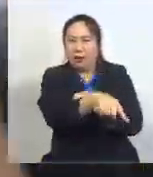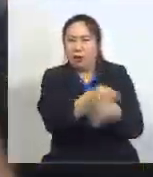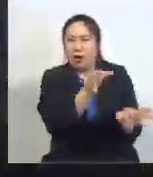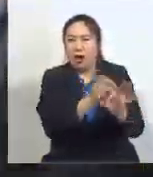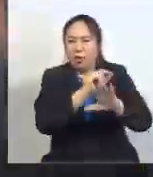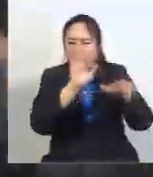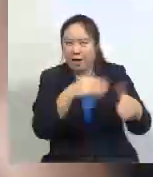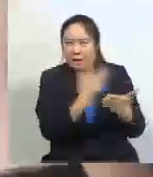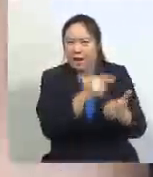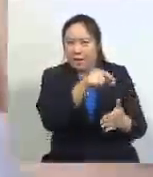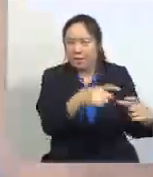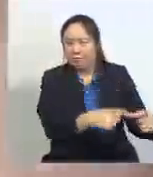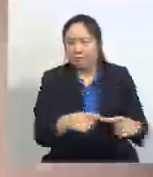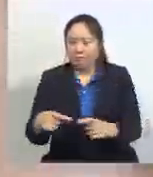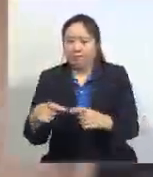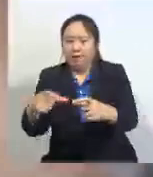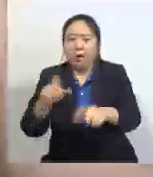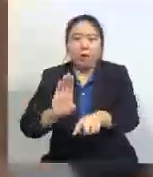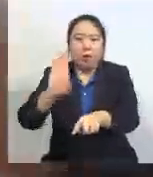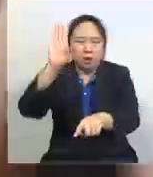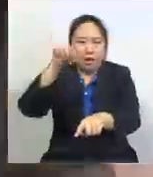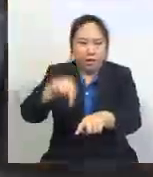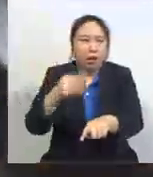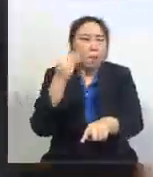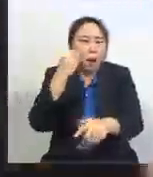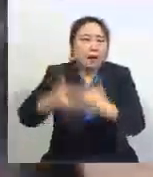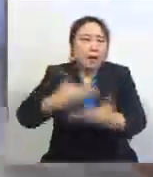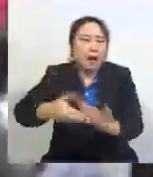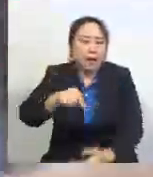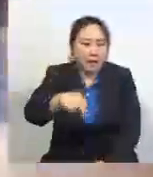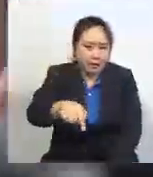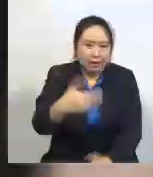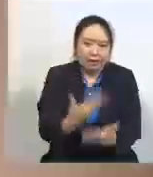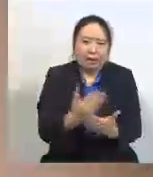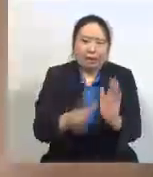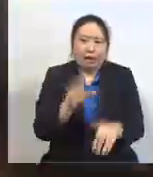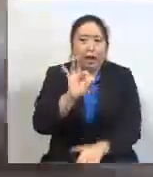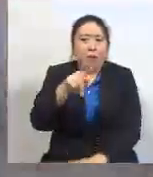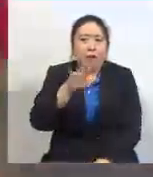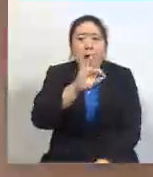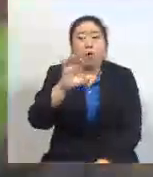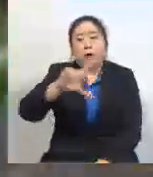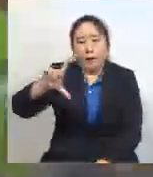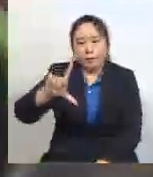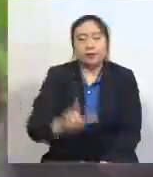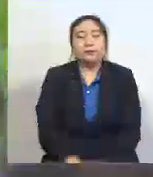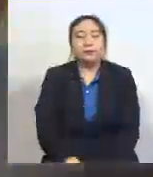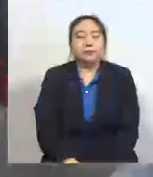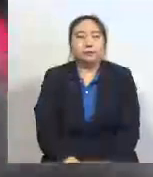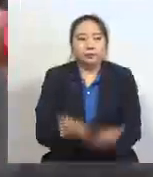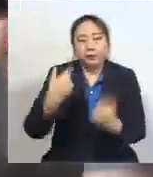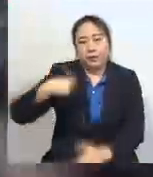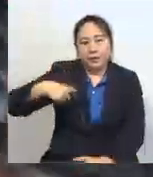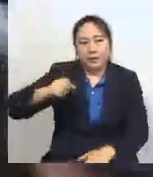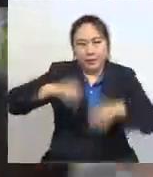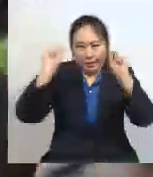นาคารกรุงไทยให้แก่บริษัทในกลุ่มของบมจ.กฤษฎามหานครกว่า 9,900 ล้านบาทนะคะอัยการเองตั